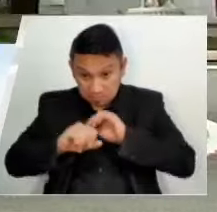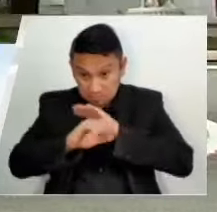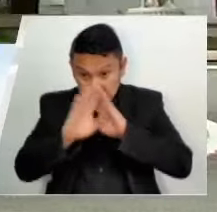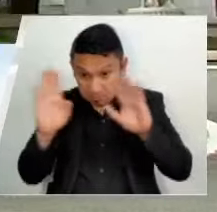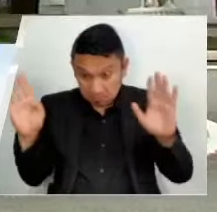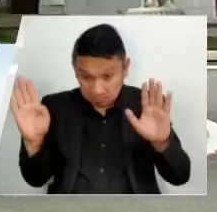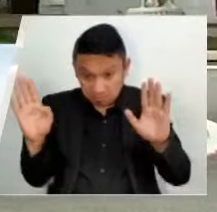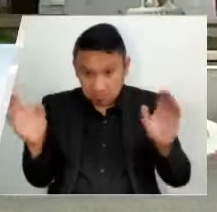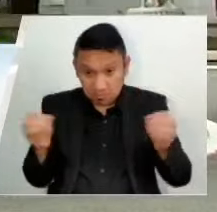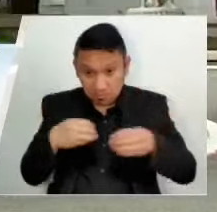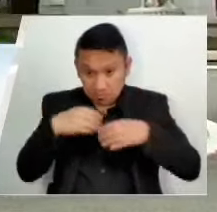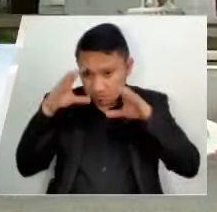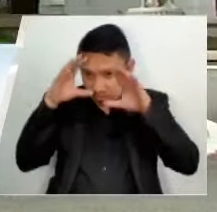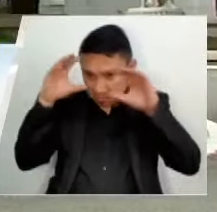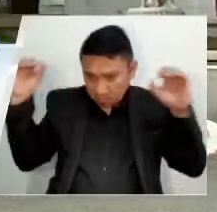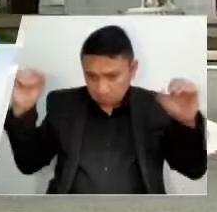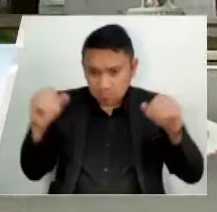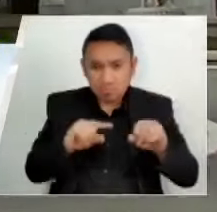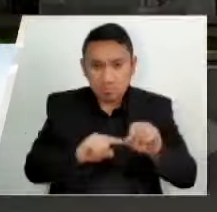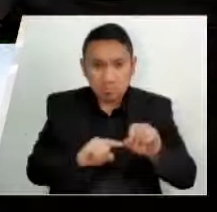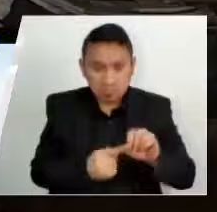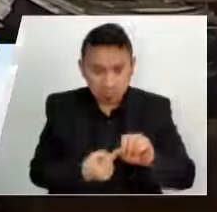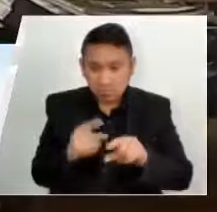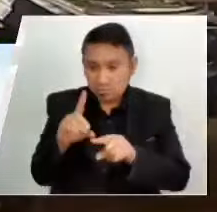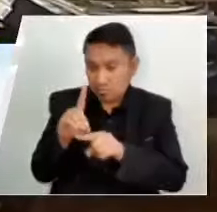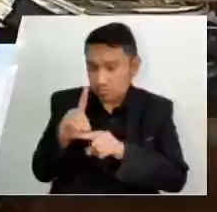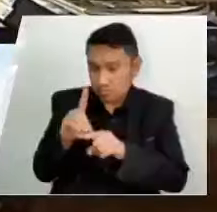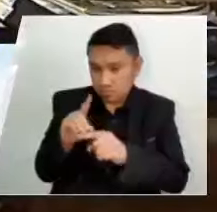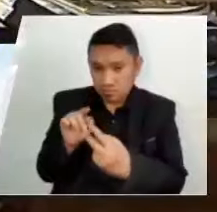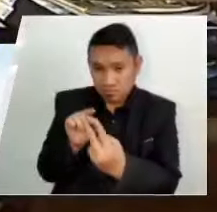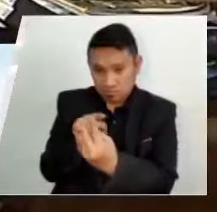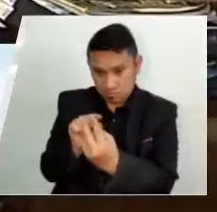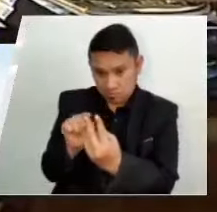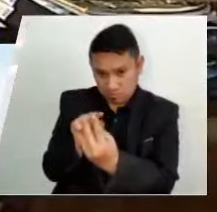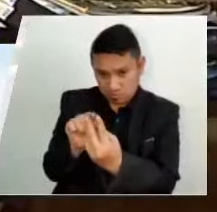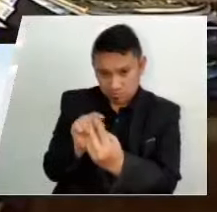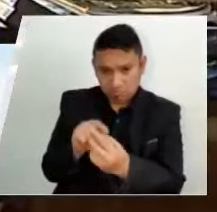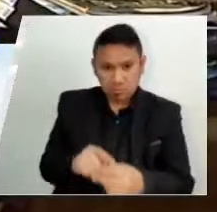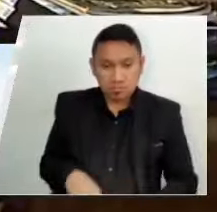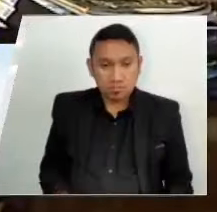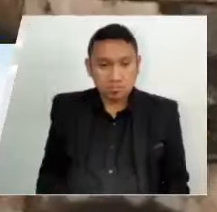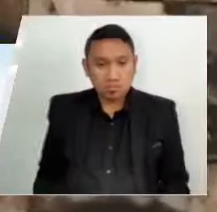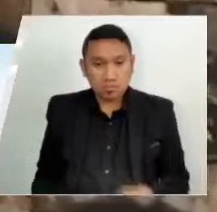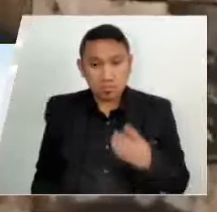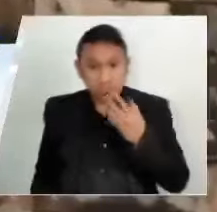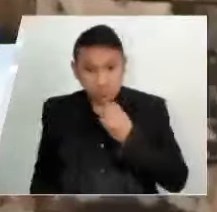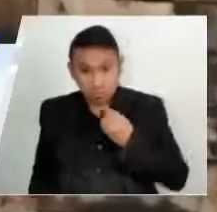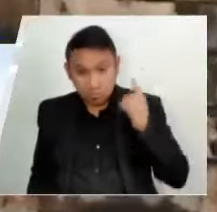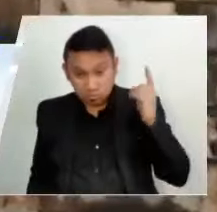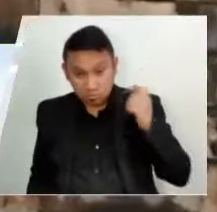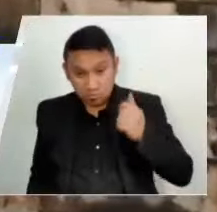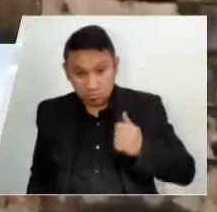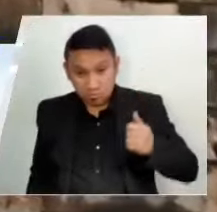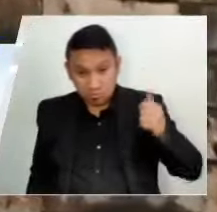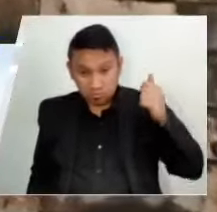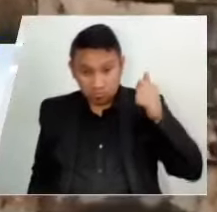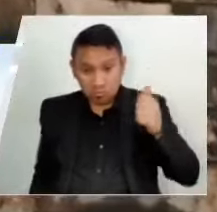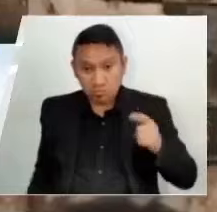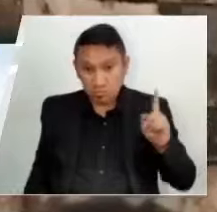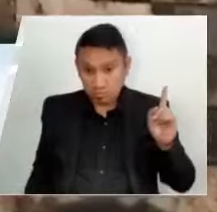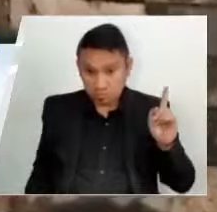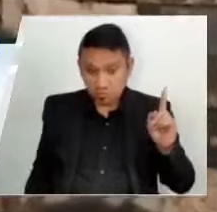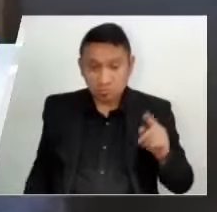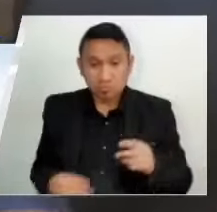disciplinary proceedings laban sa dalawa pa umunong sangkot, ang dating hepe ng Southern Police District na si Police Brigadier General